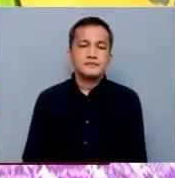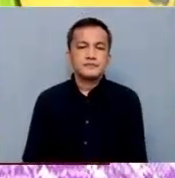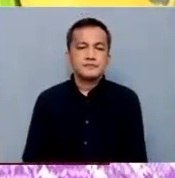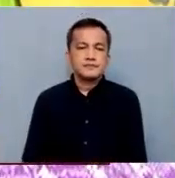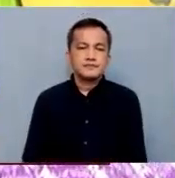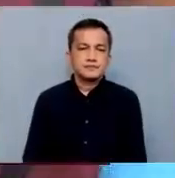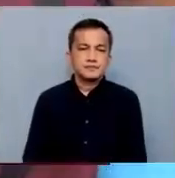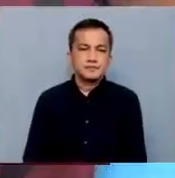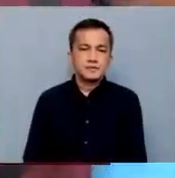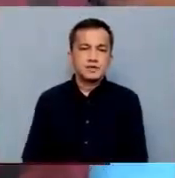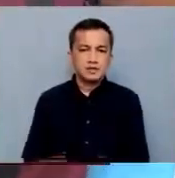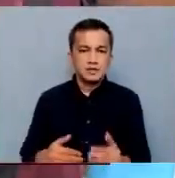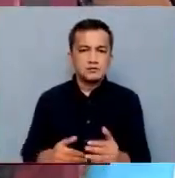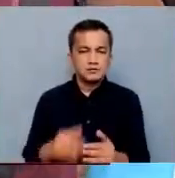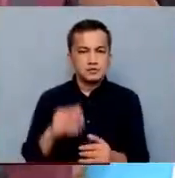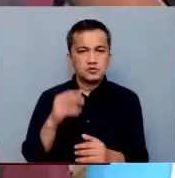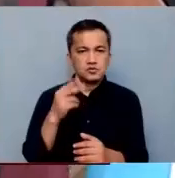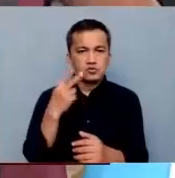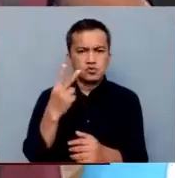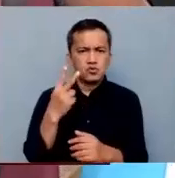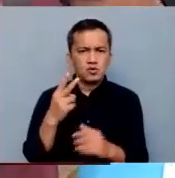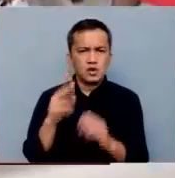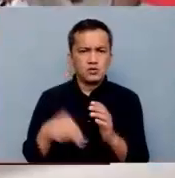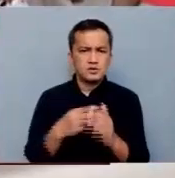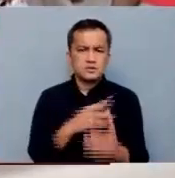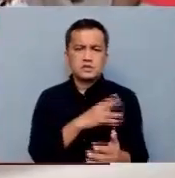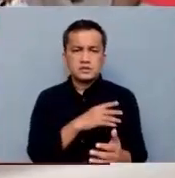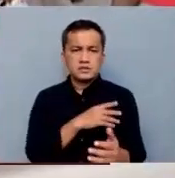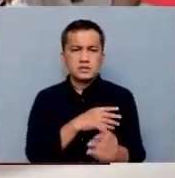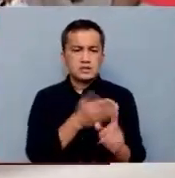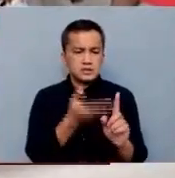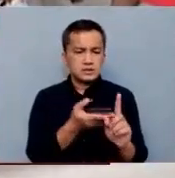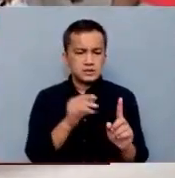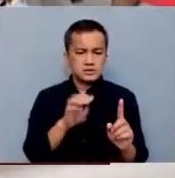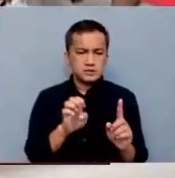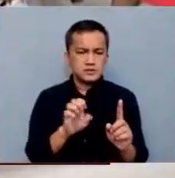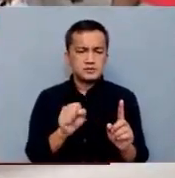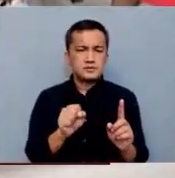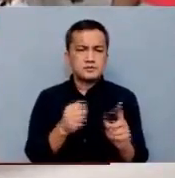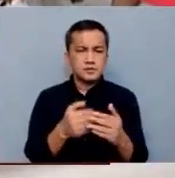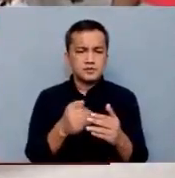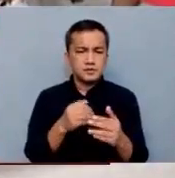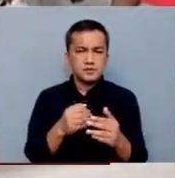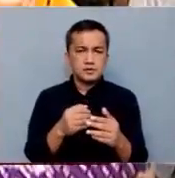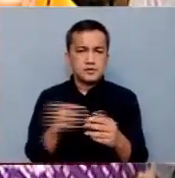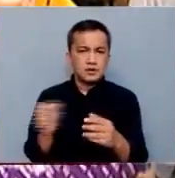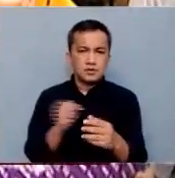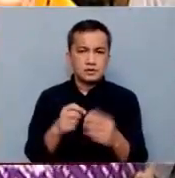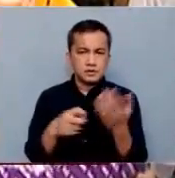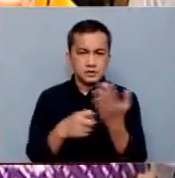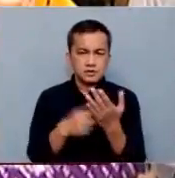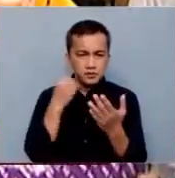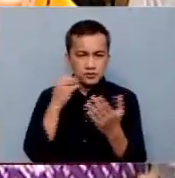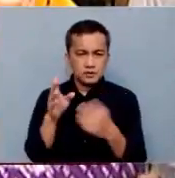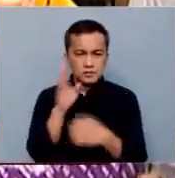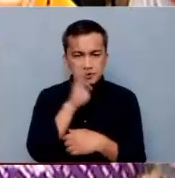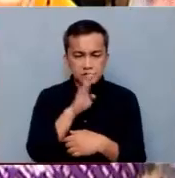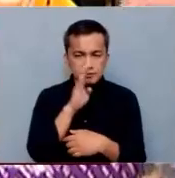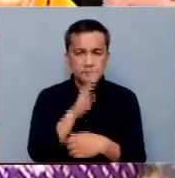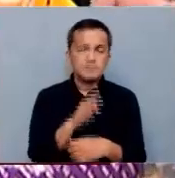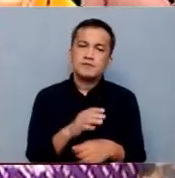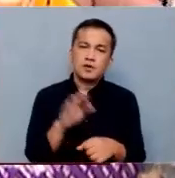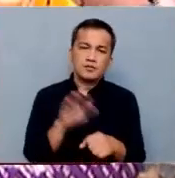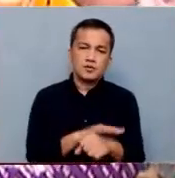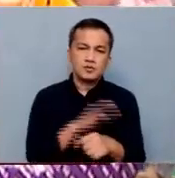Higit 2 oras naghintay ang biyaherong si James bago nakakuha ng tiket pauwi ng Bicol. Halos fully booked na kasi ang